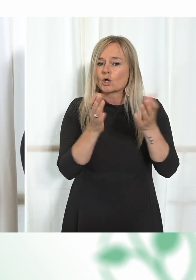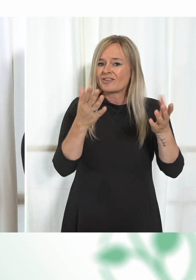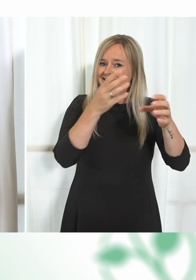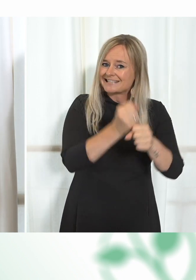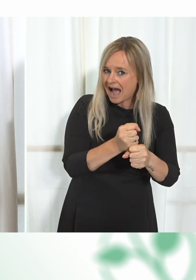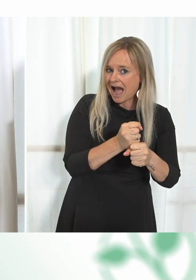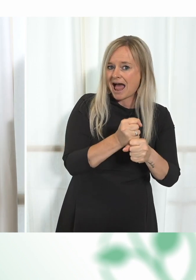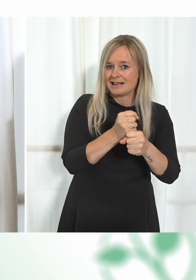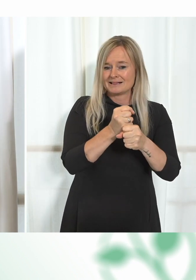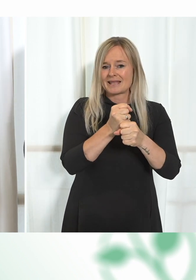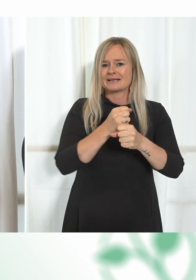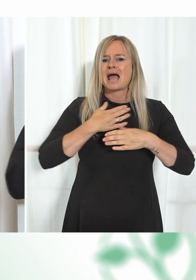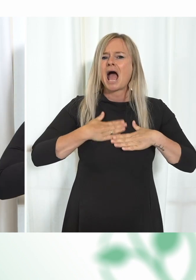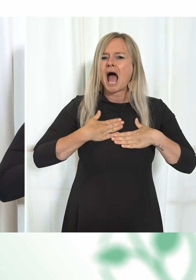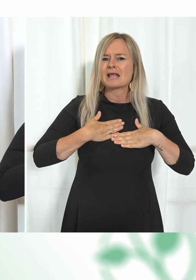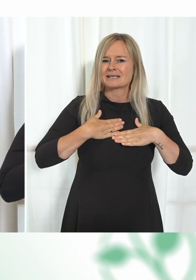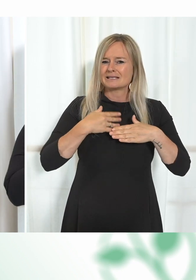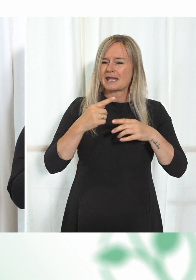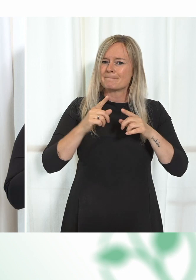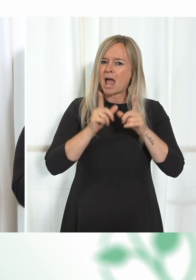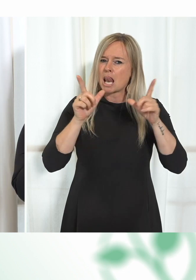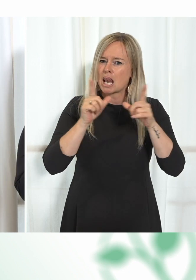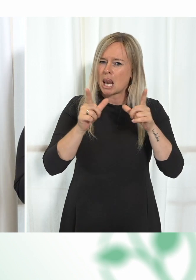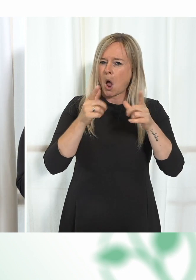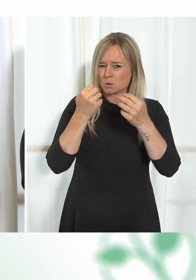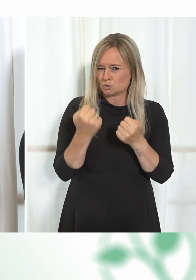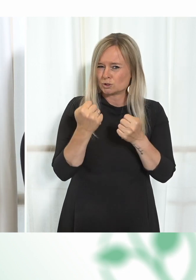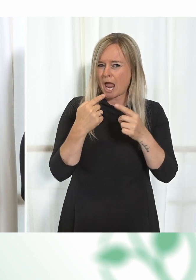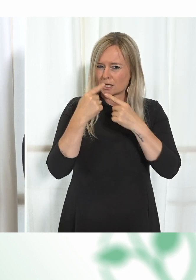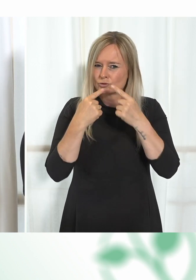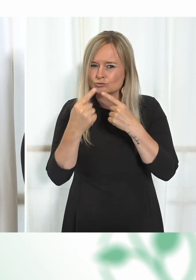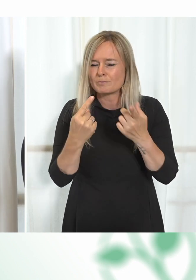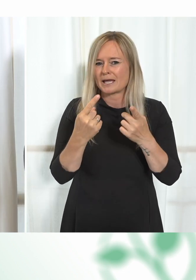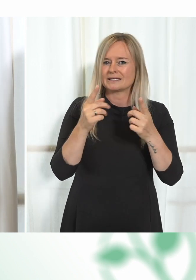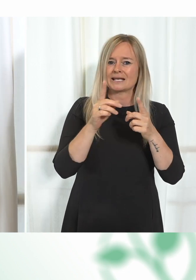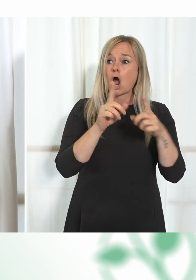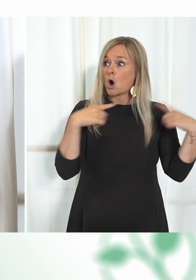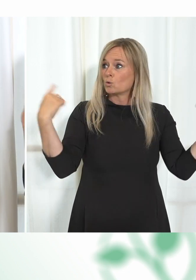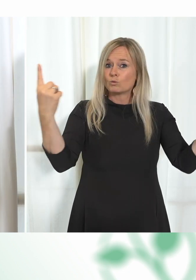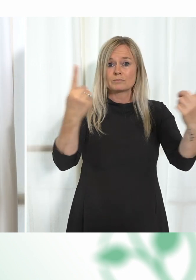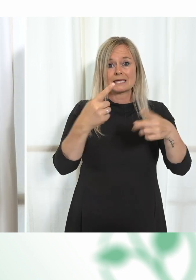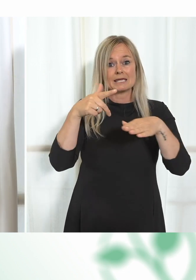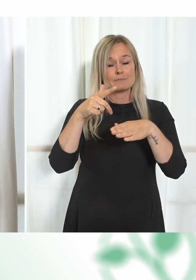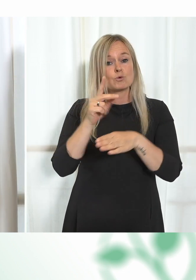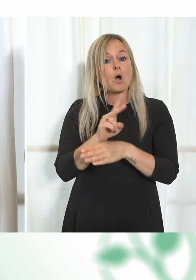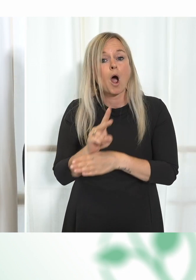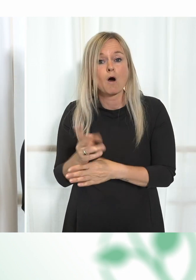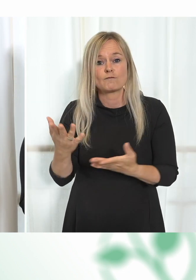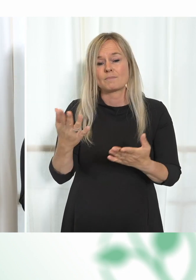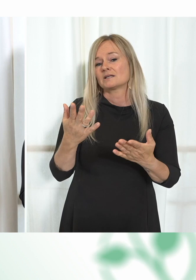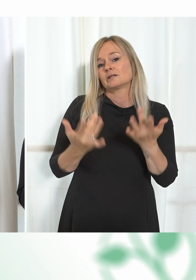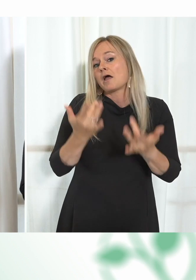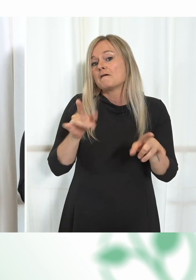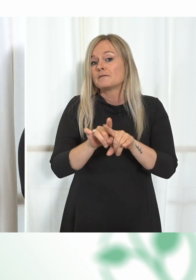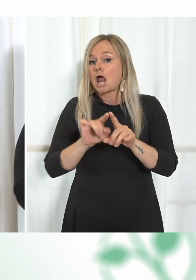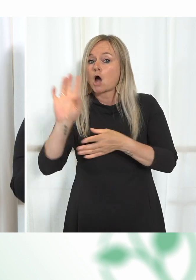angenehmer Lautstärke und auch Gesprächstempo zu sprechen, in ruhiger Umgebung. eventuell auch mit heiten Füßen zu kommunizieren.